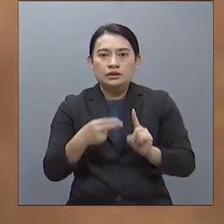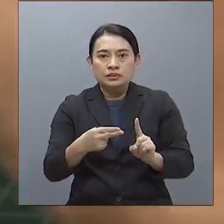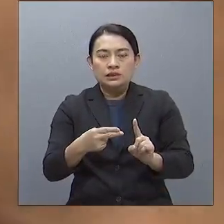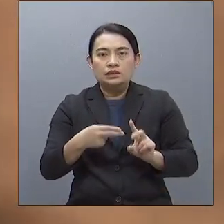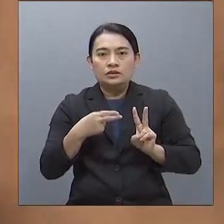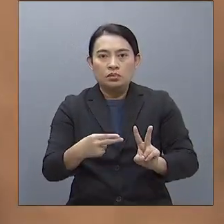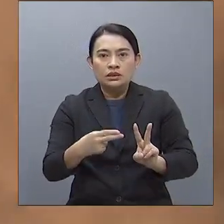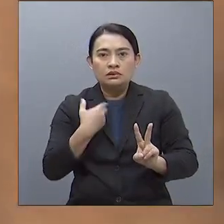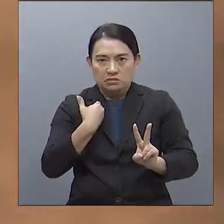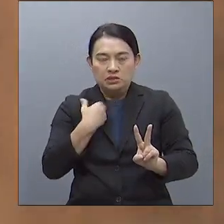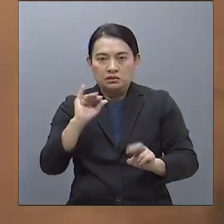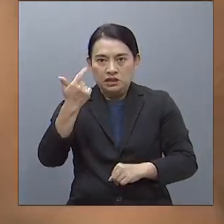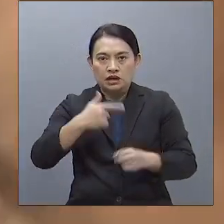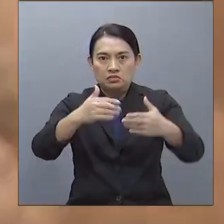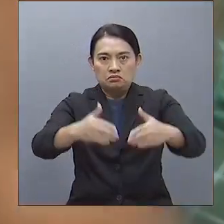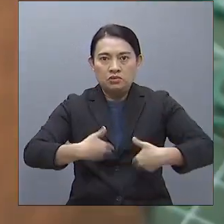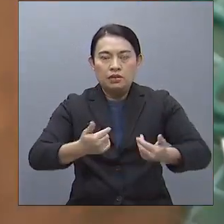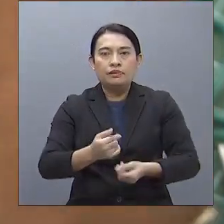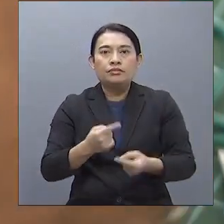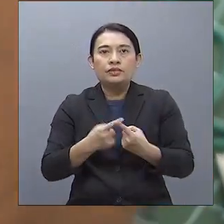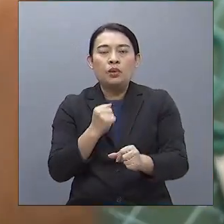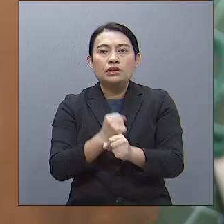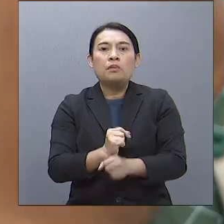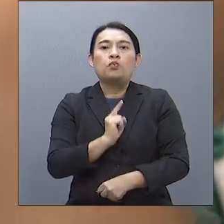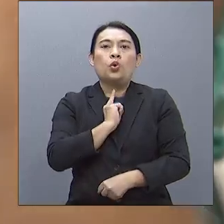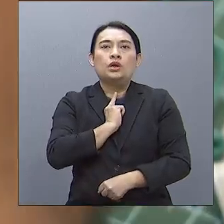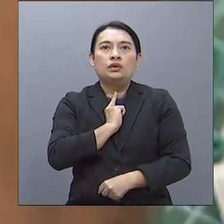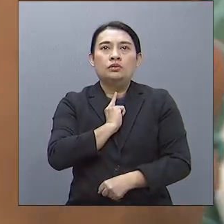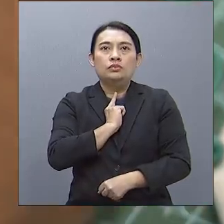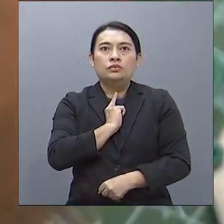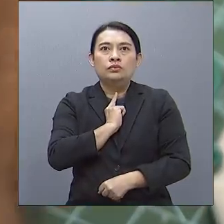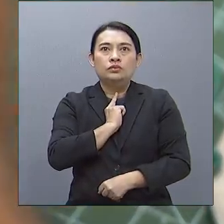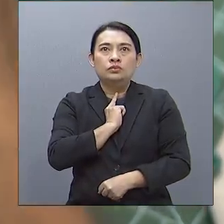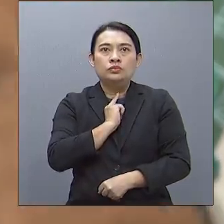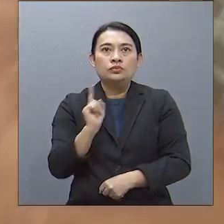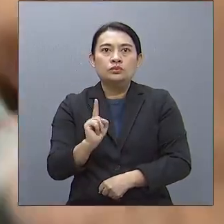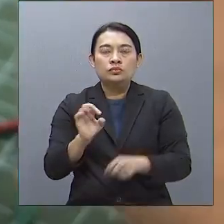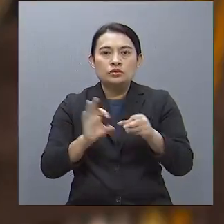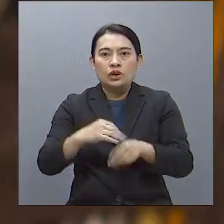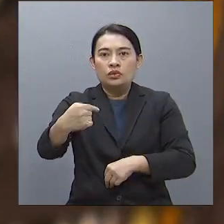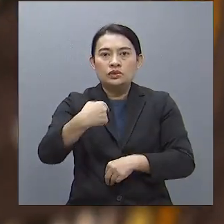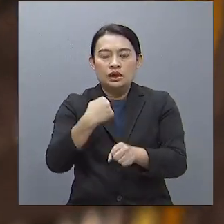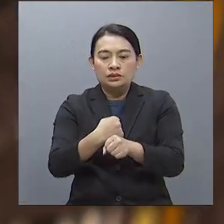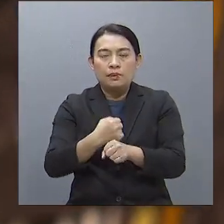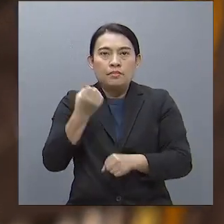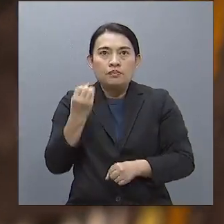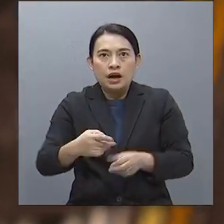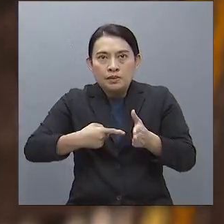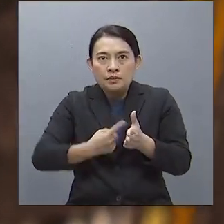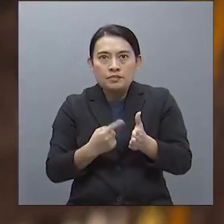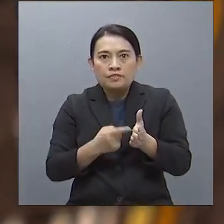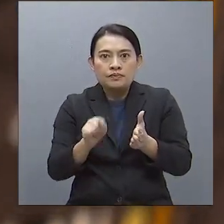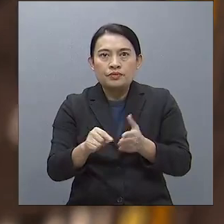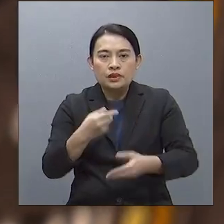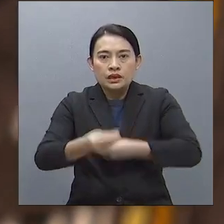20,000 บาทก็มี ใช่ แต่ว่าทำคนเดียวไงใช่ไหม แกะทันไหมเนี่ยออเดอร์เยอะนะ คือคุณนันทวัฒน์ถ้าเกิดจะบอกให้ขายแ